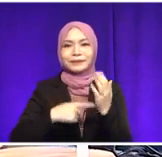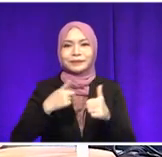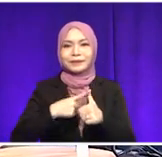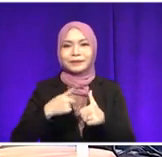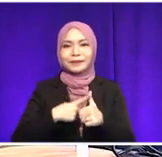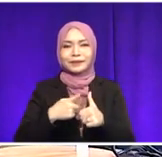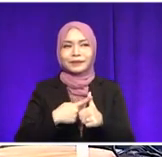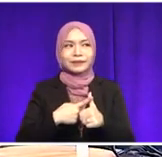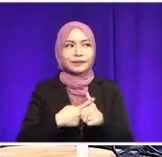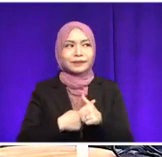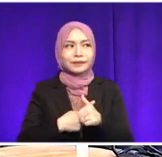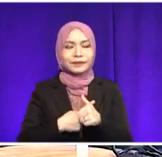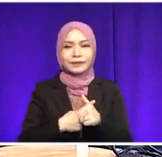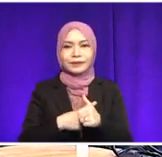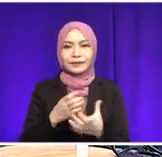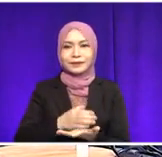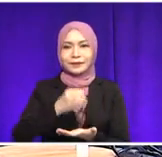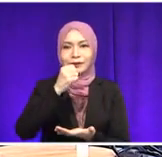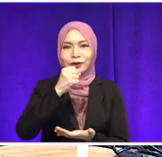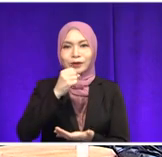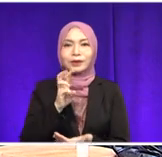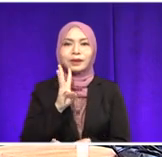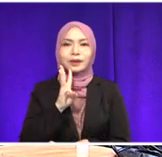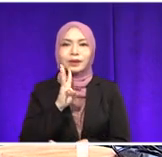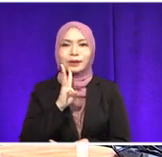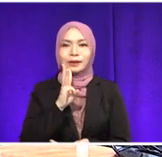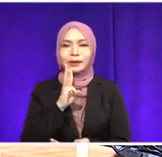event di sini botol air minuman tahanlah